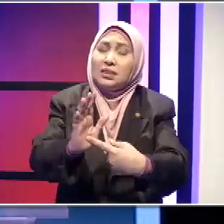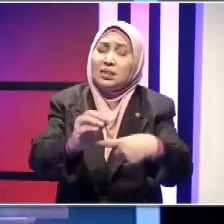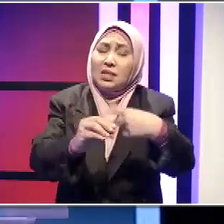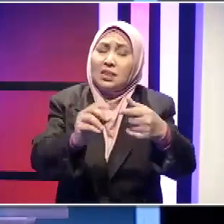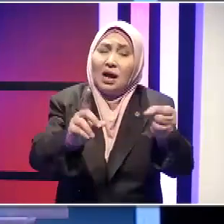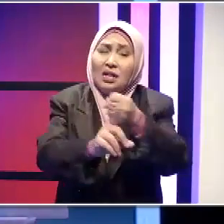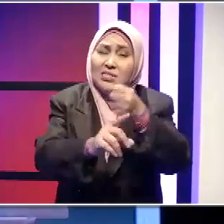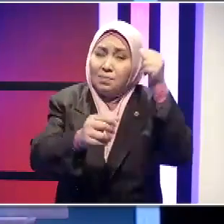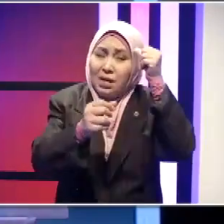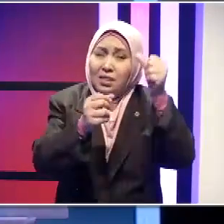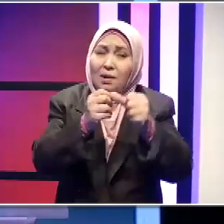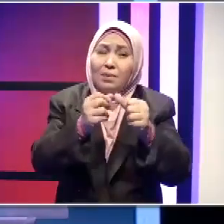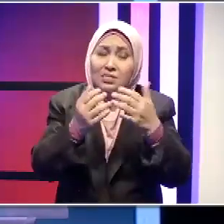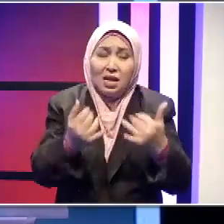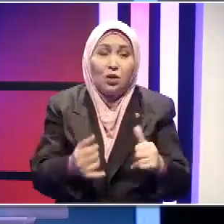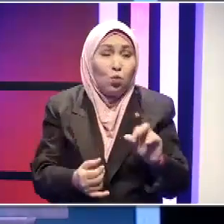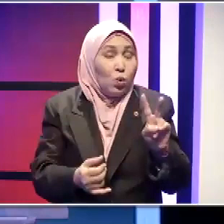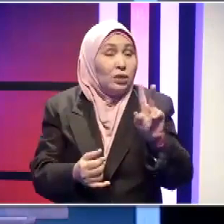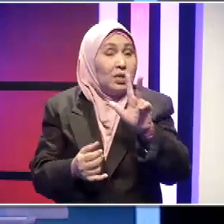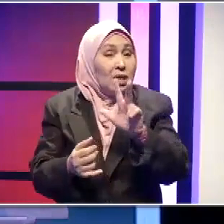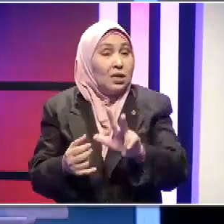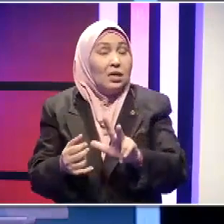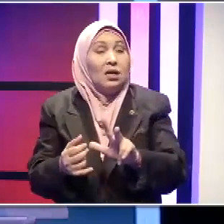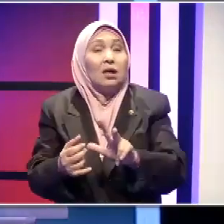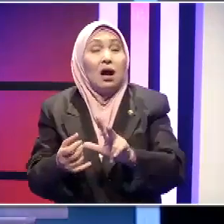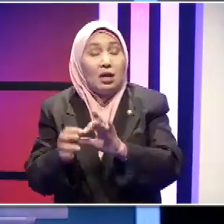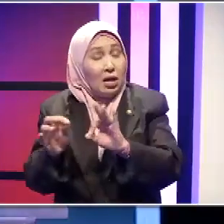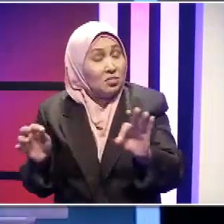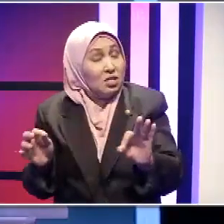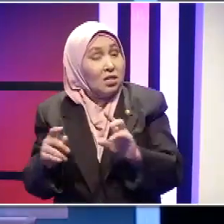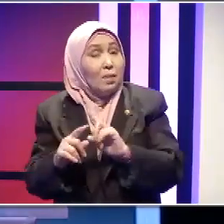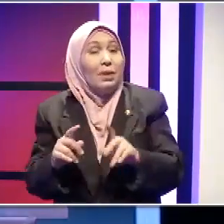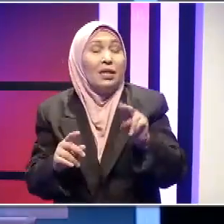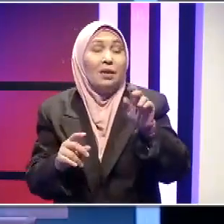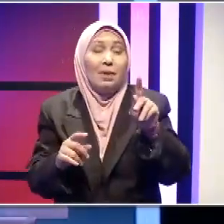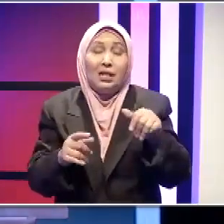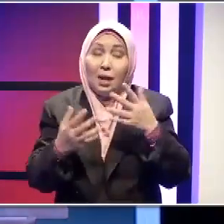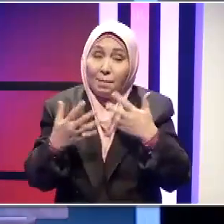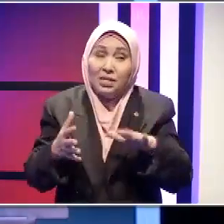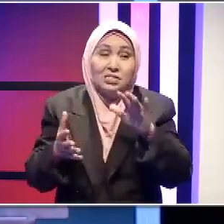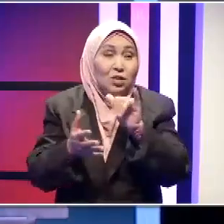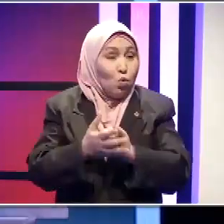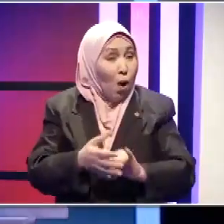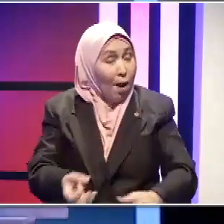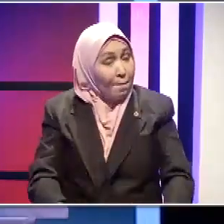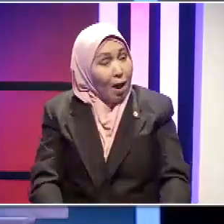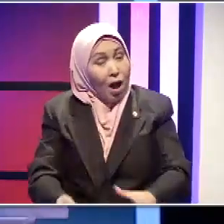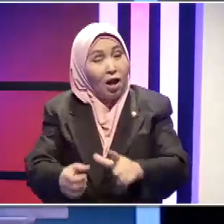peringatkan sekarang Duty gaya aja tapi ini mah Subhanallah serta itu Sudahlah menonjol